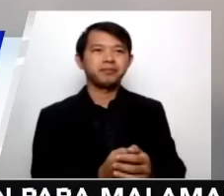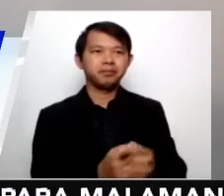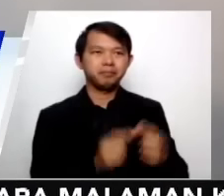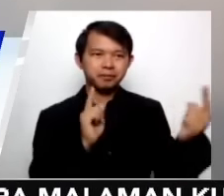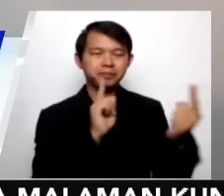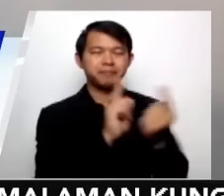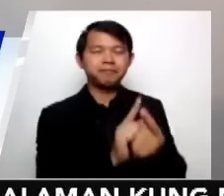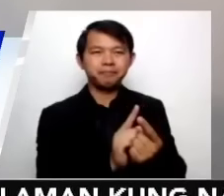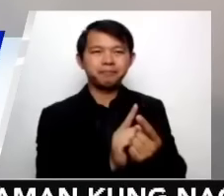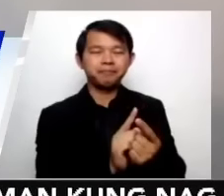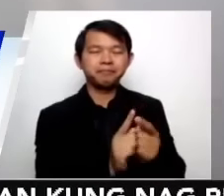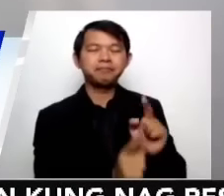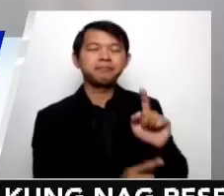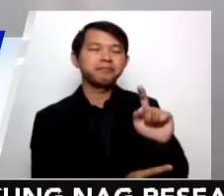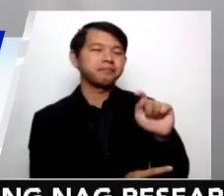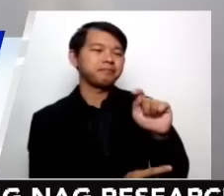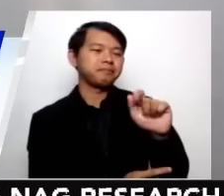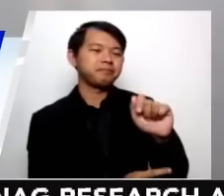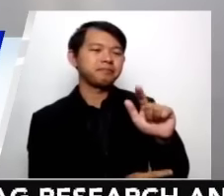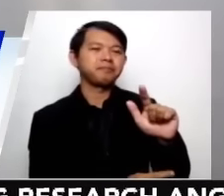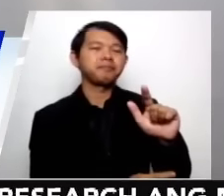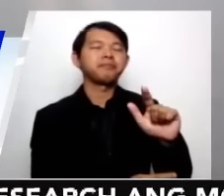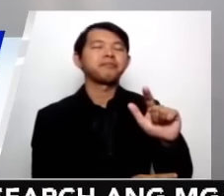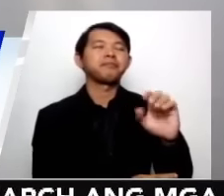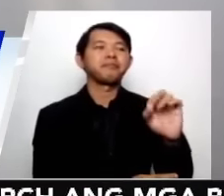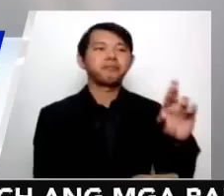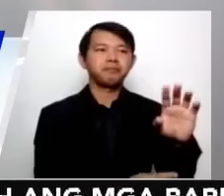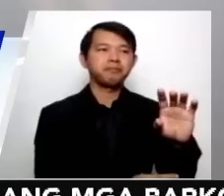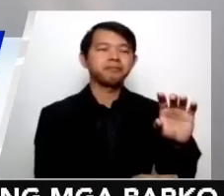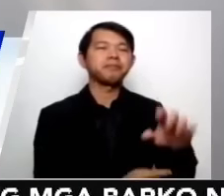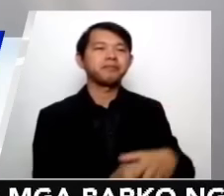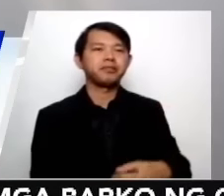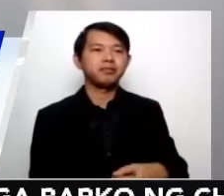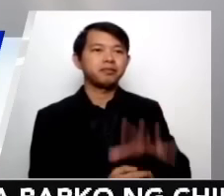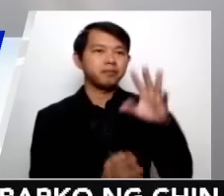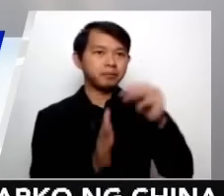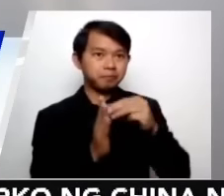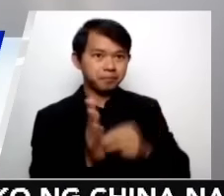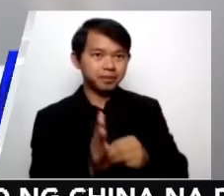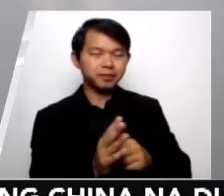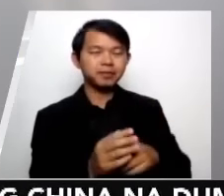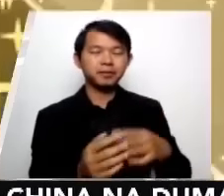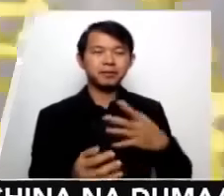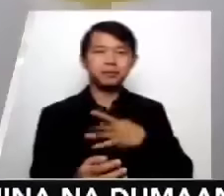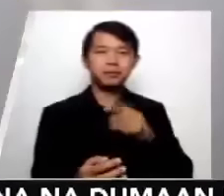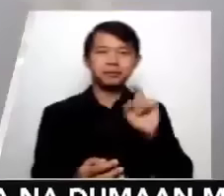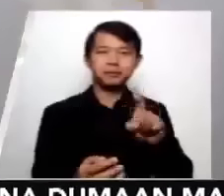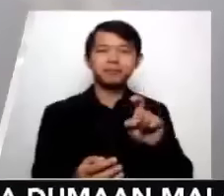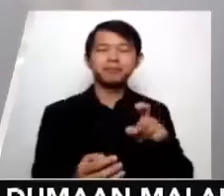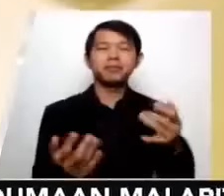American pop star backstage. More than 5 million na ang hearts and reacts niyan sa Instagram.